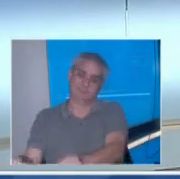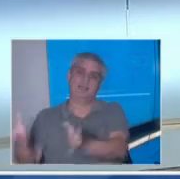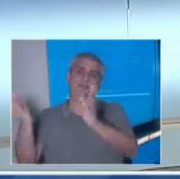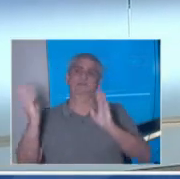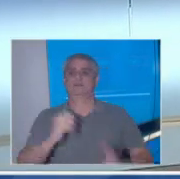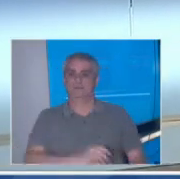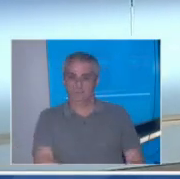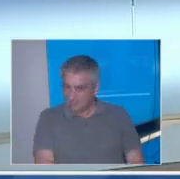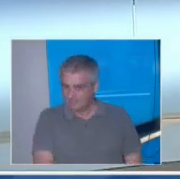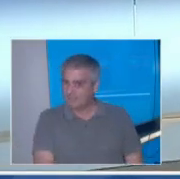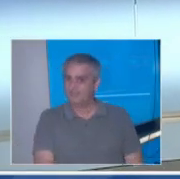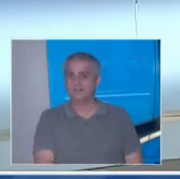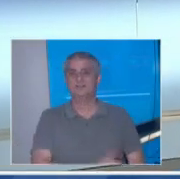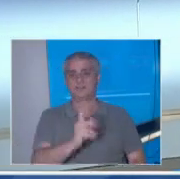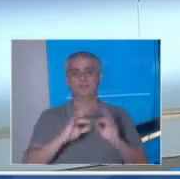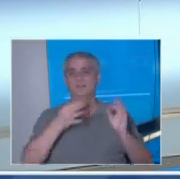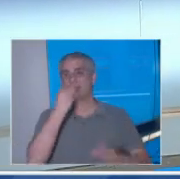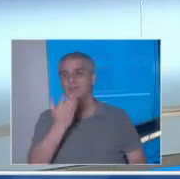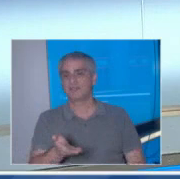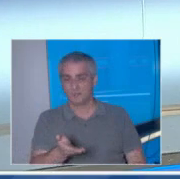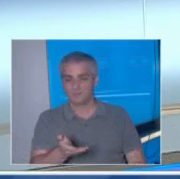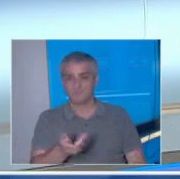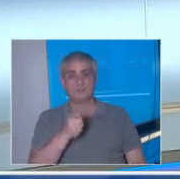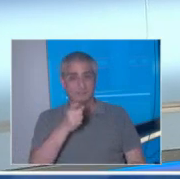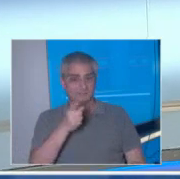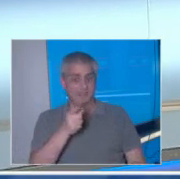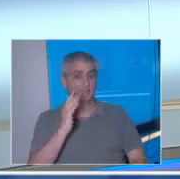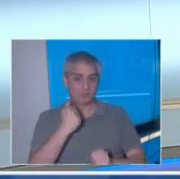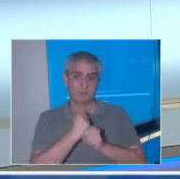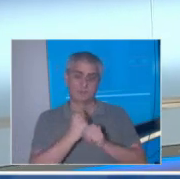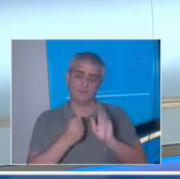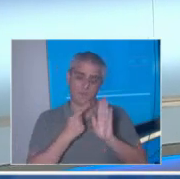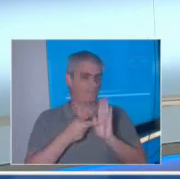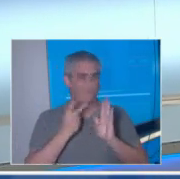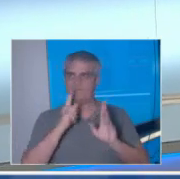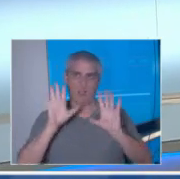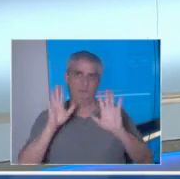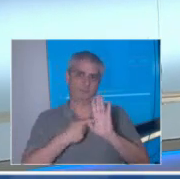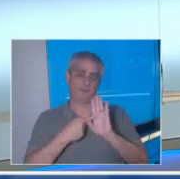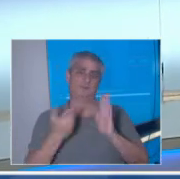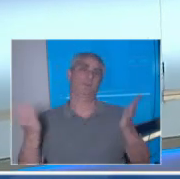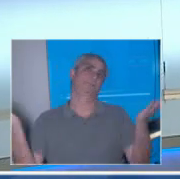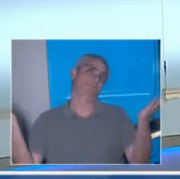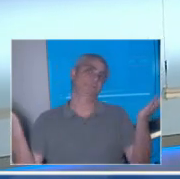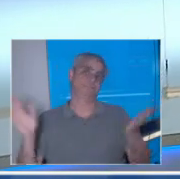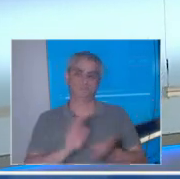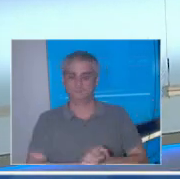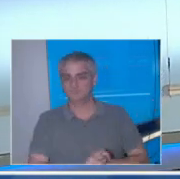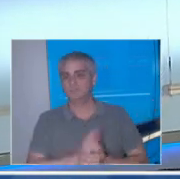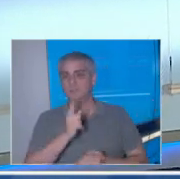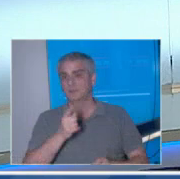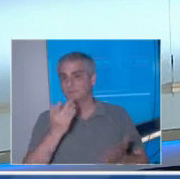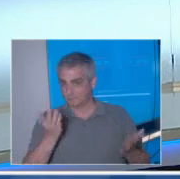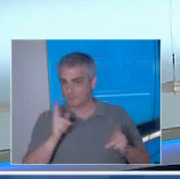אני שם אותו בצד. כך מתחיל הנאום. יפה. שאגב, זה גג שאפשר לעשות אותו פעם, פעמיים, אבל לא אלף. לא עשרה. כן, בדיוק. אז עכשיו